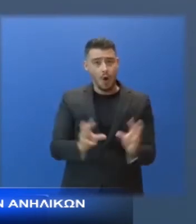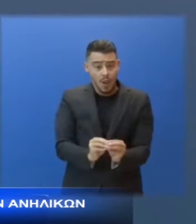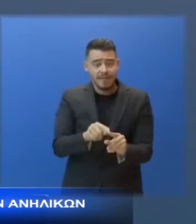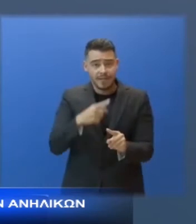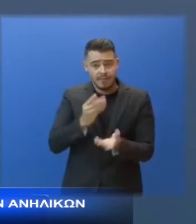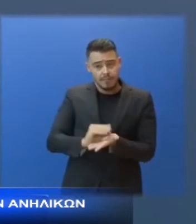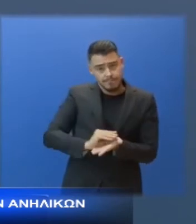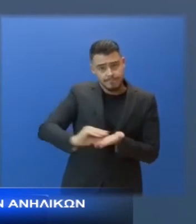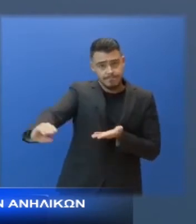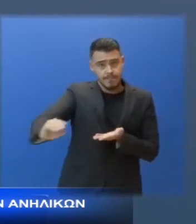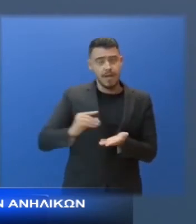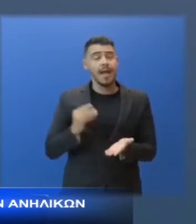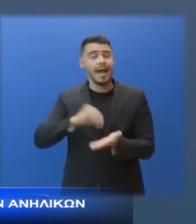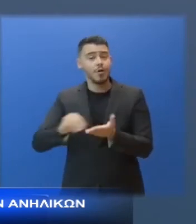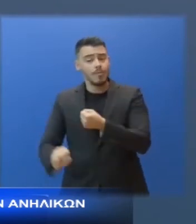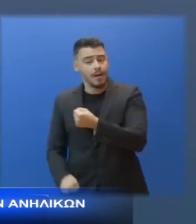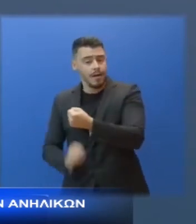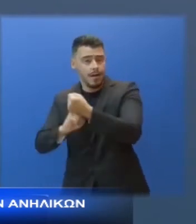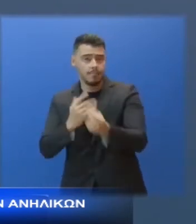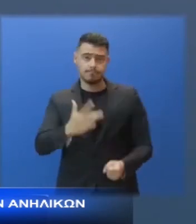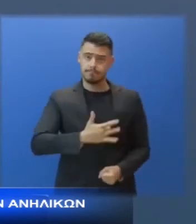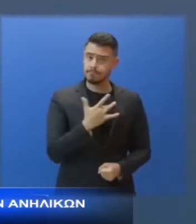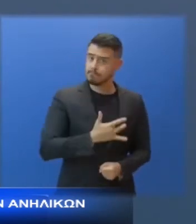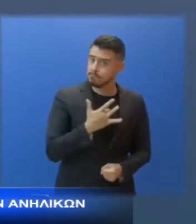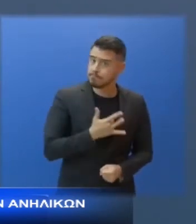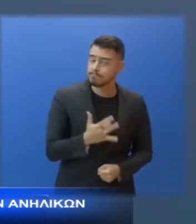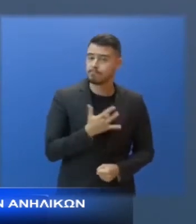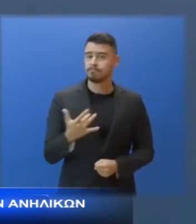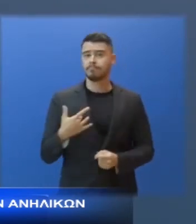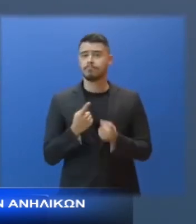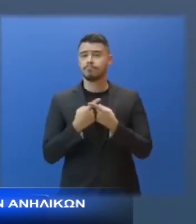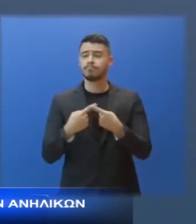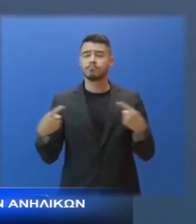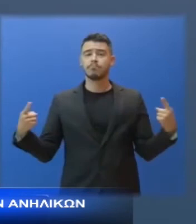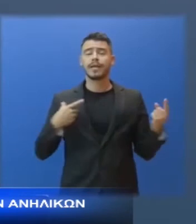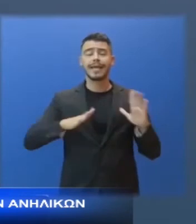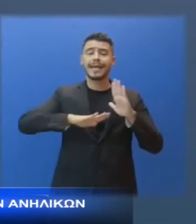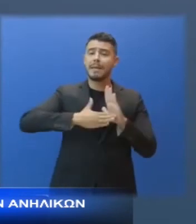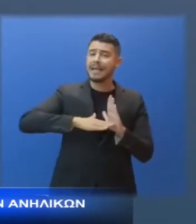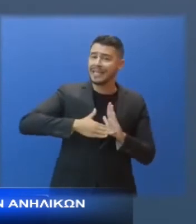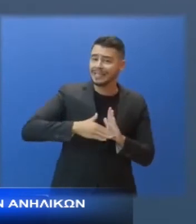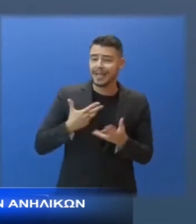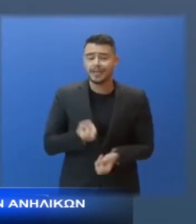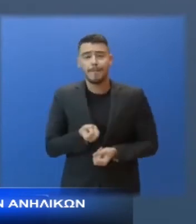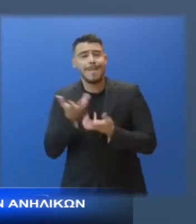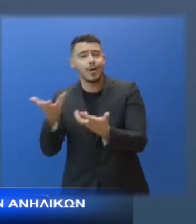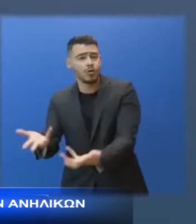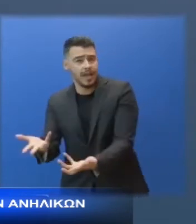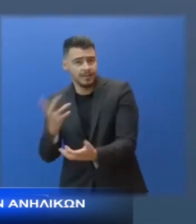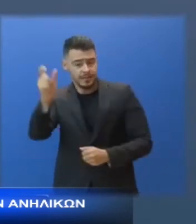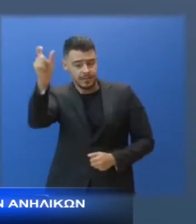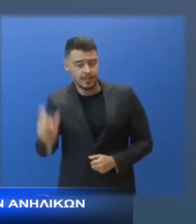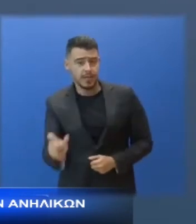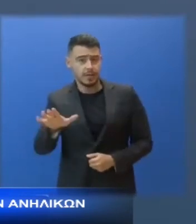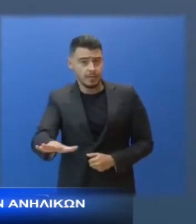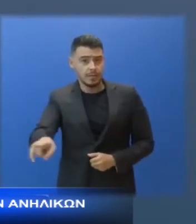Προβλέπει παροχή υπηρεσιών ψυχοκοινωνικής στήριξης και διασύνθεσης με συμπληρωματικές κοινωνικές παροχές και υπηρεσίες. Προβλέπει υπηρεσίες ενεργοποίησης και